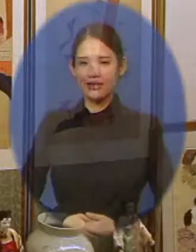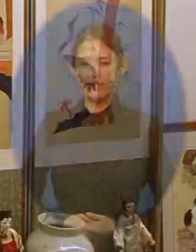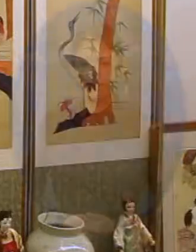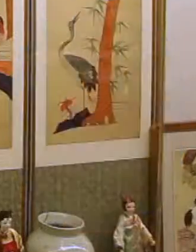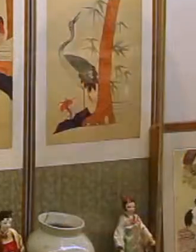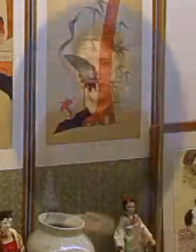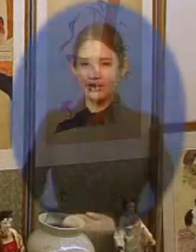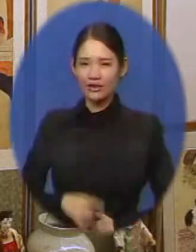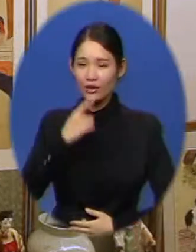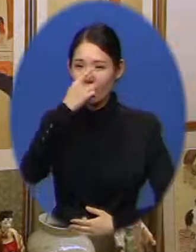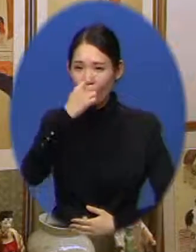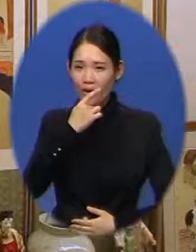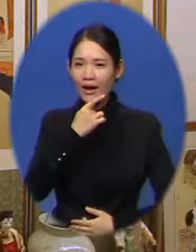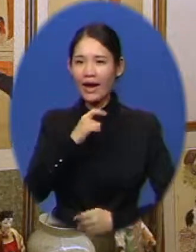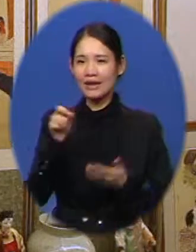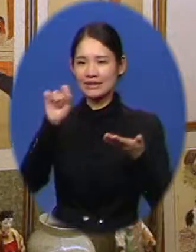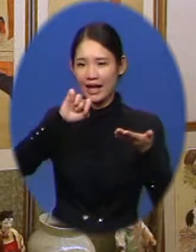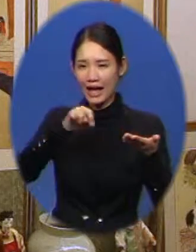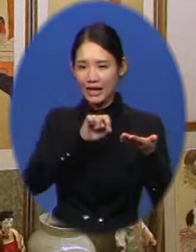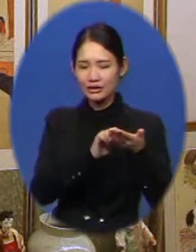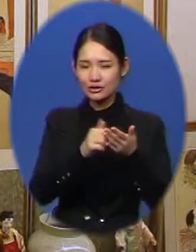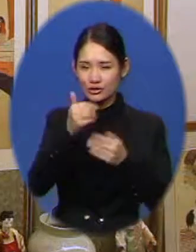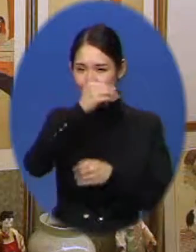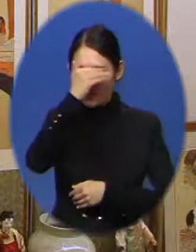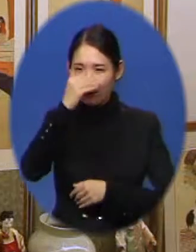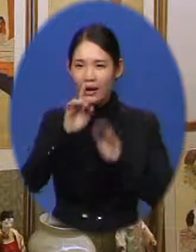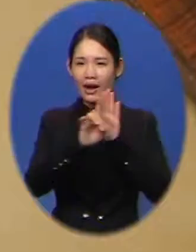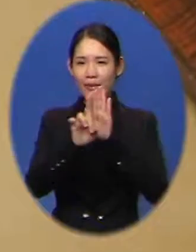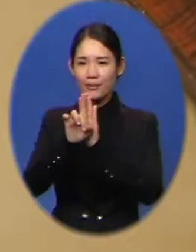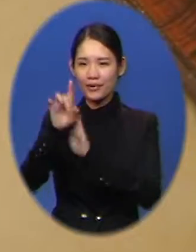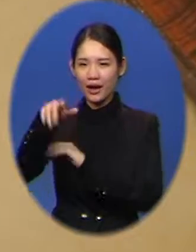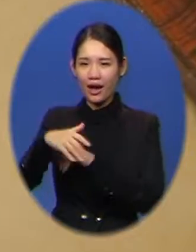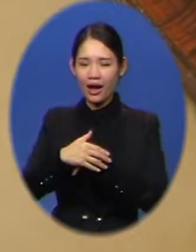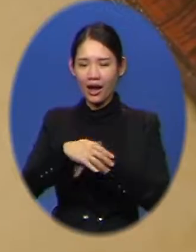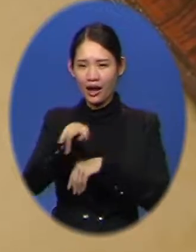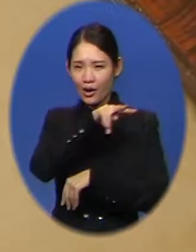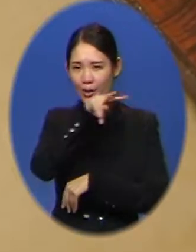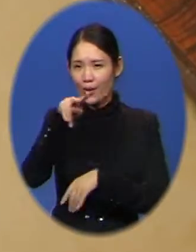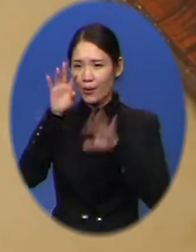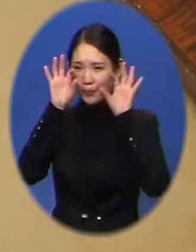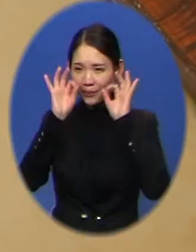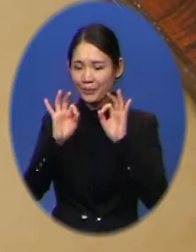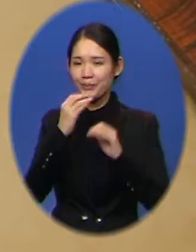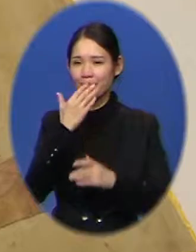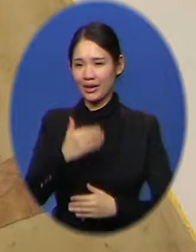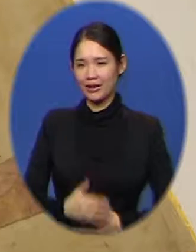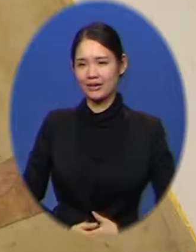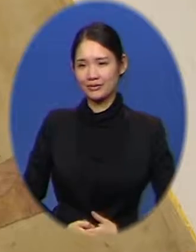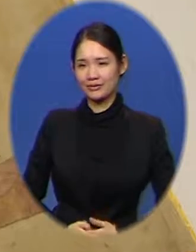동양 자수박물관에 가면 한중일 동양자수의 진수를 한눈에 볼 수 있습니다.